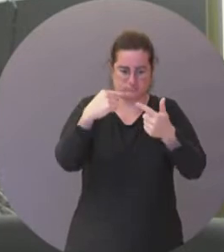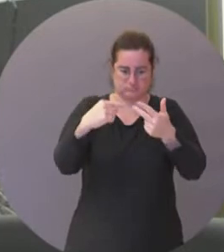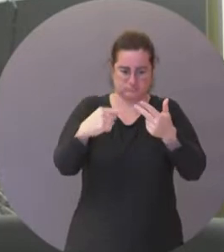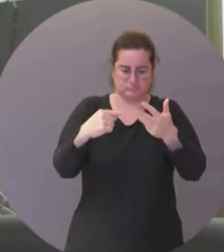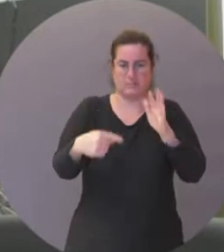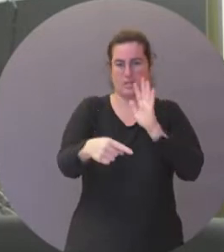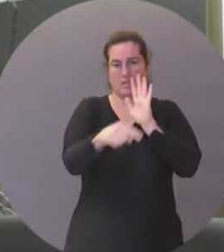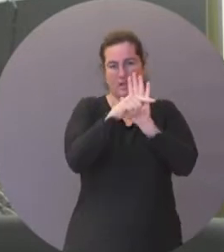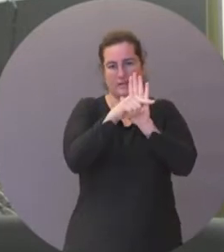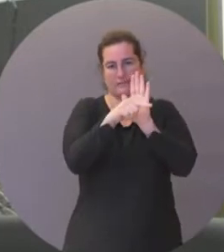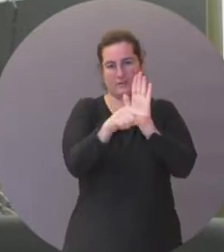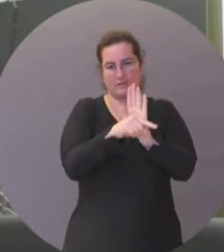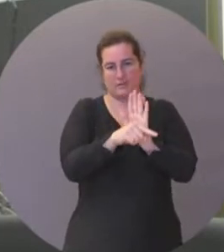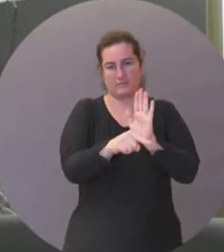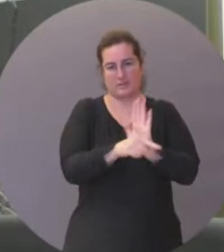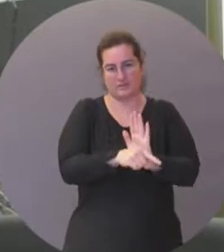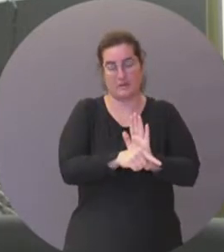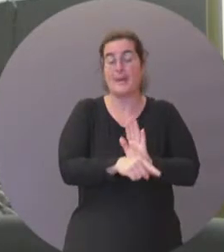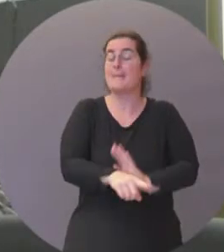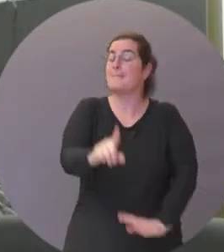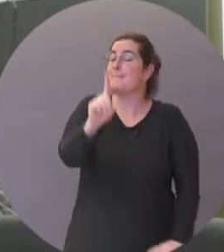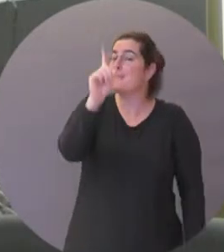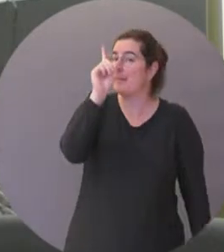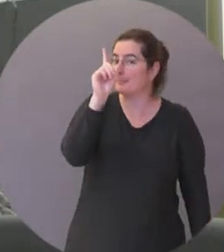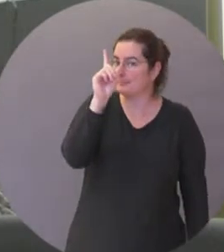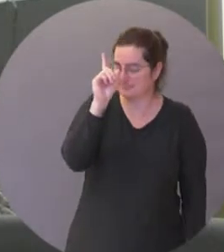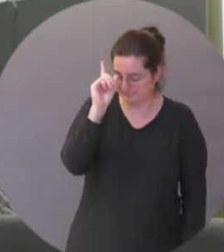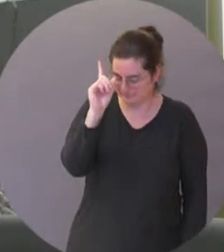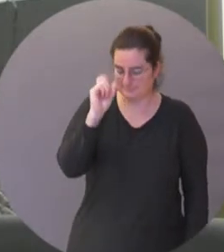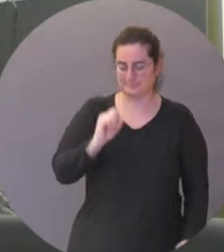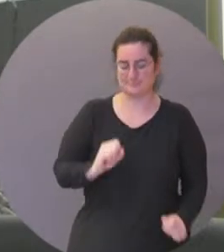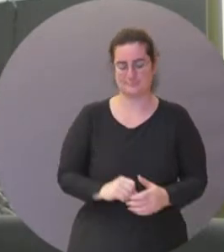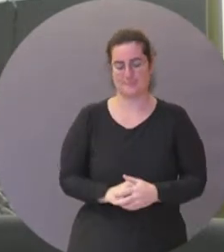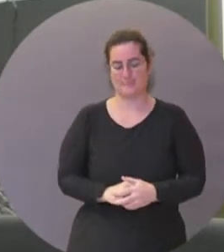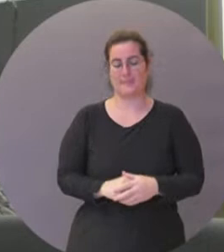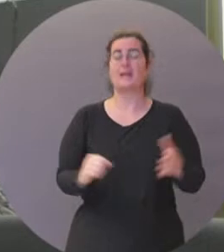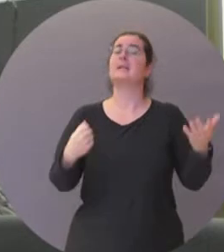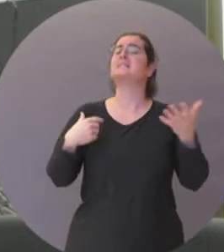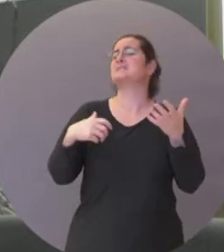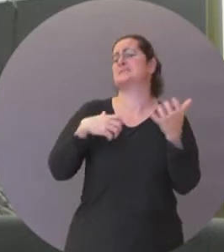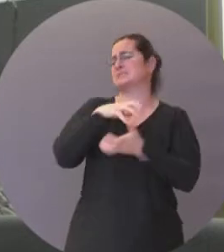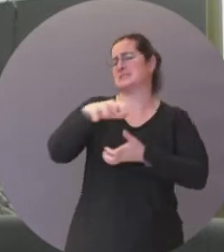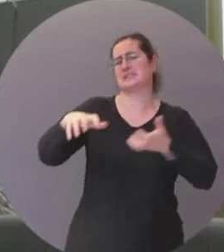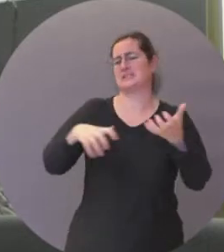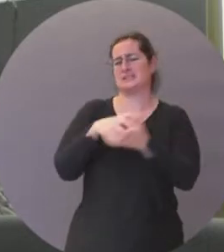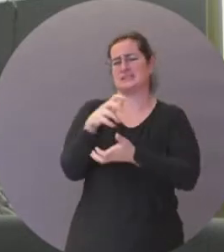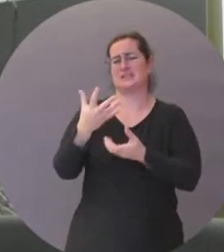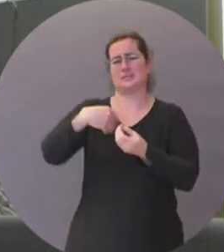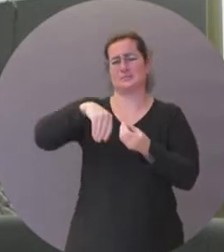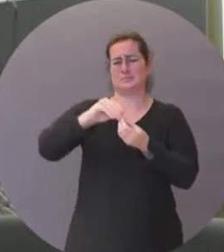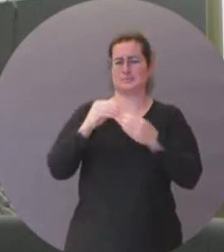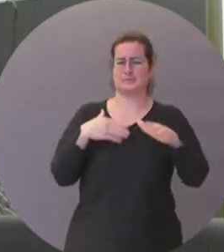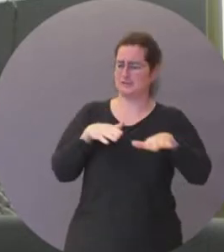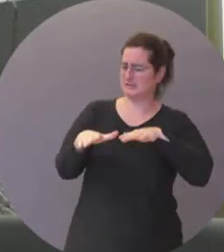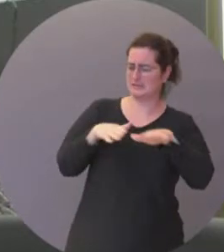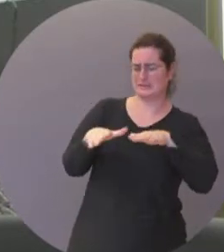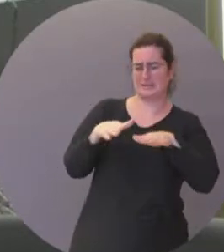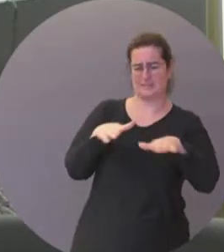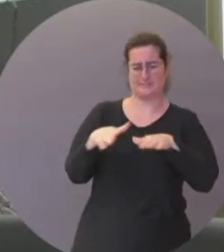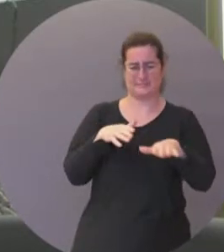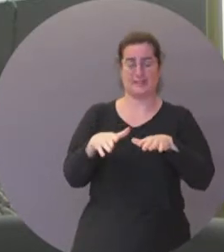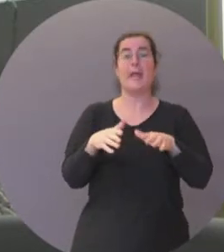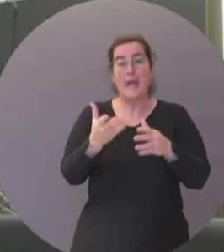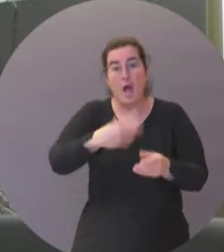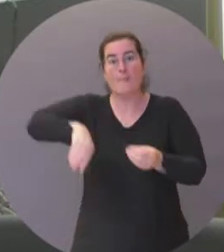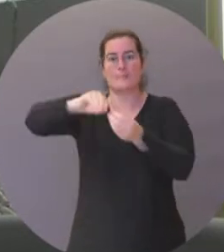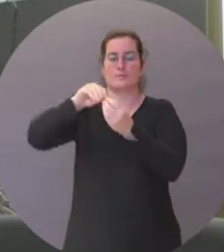volontiers cependant à la convergence de ces crises de structurelles et conjoncturelles se trouvent le logement